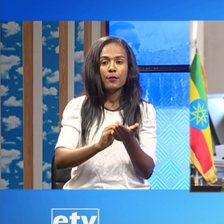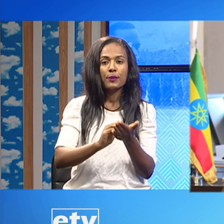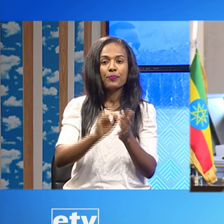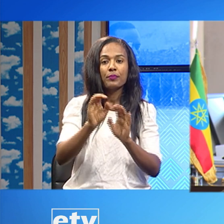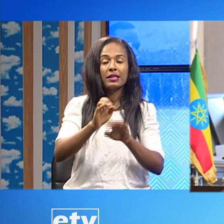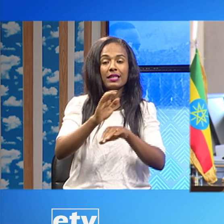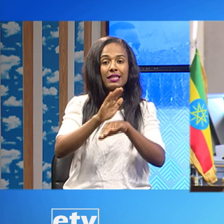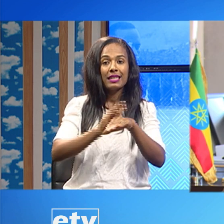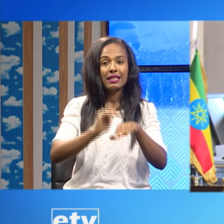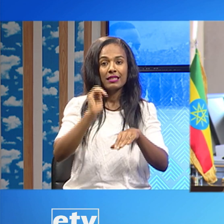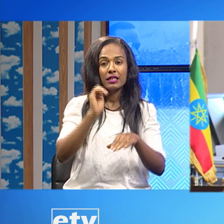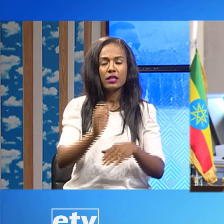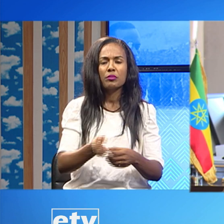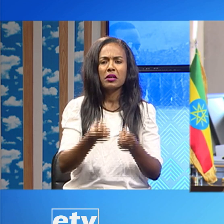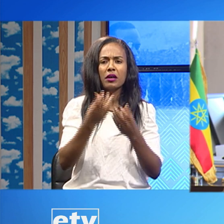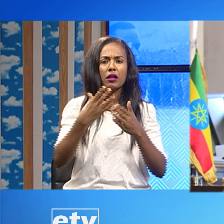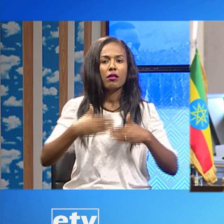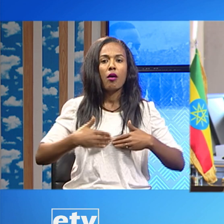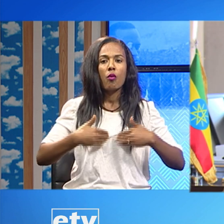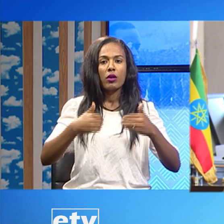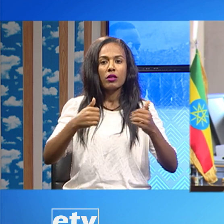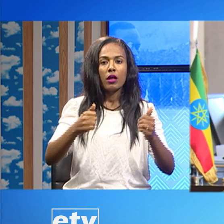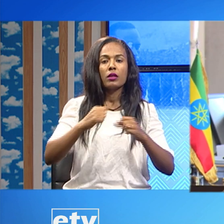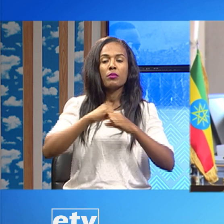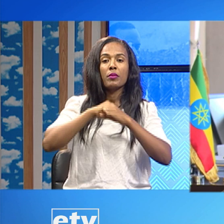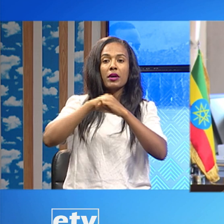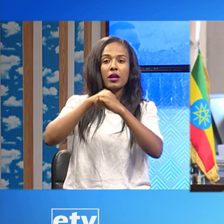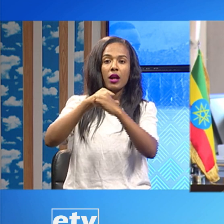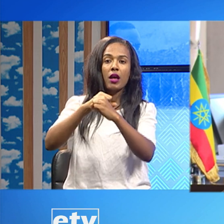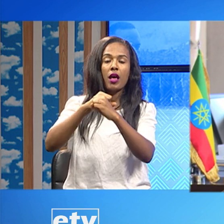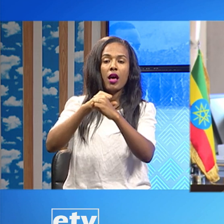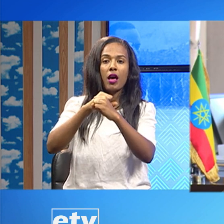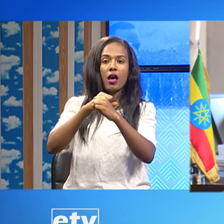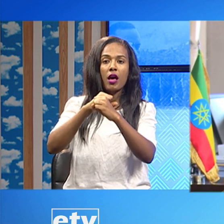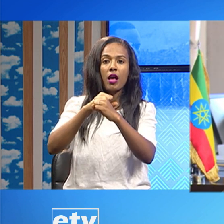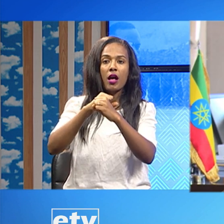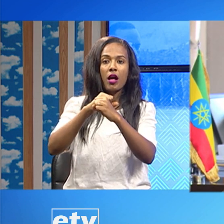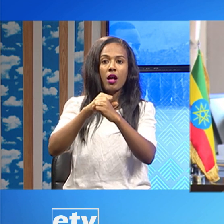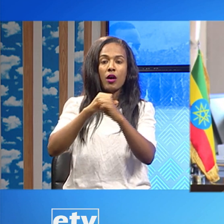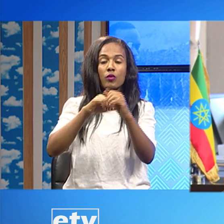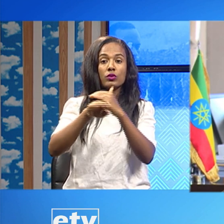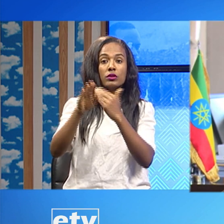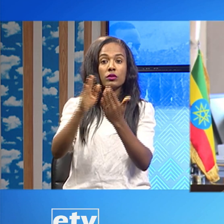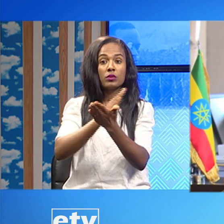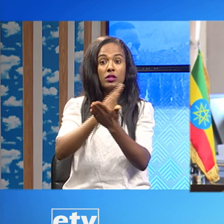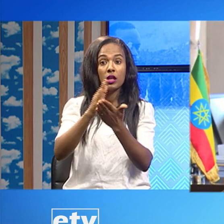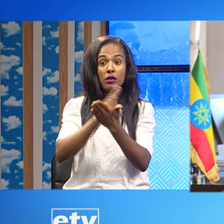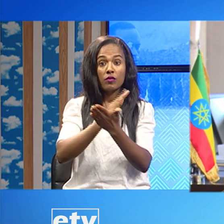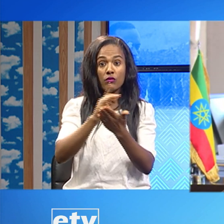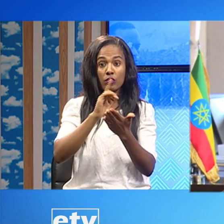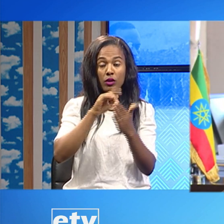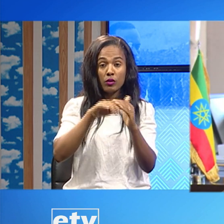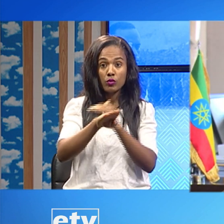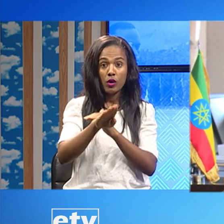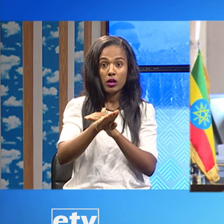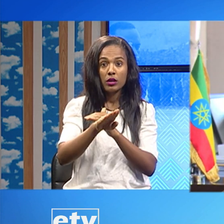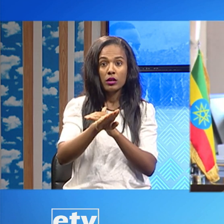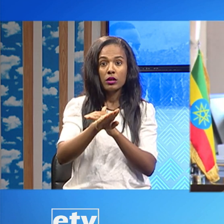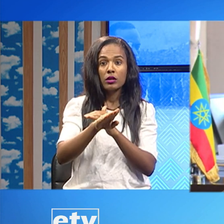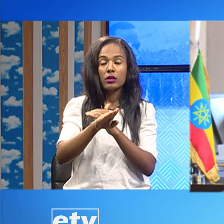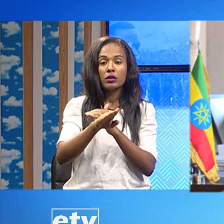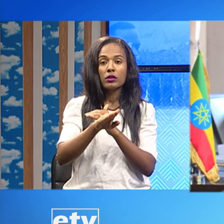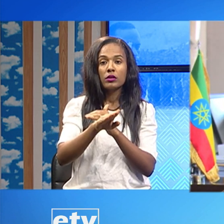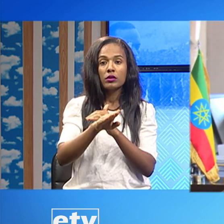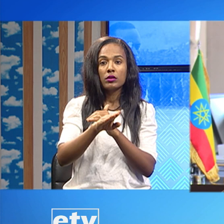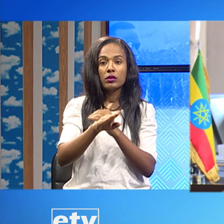ጥሪ በርካታ ወጣት በመከላከያ ሰራዊት ተመልምሎ እንዲሳተፍ ተደርጓል። በልዩ ኃይል እንዲሳተፍ